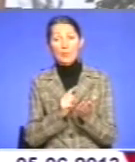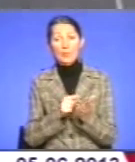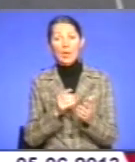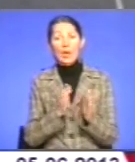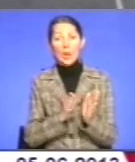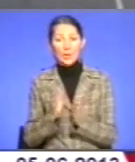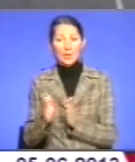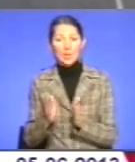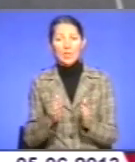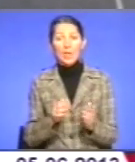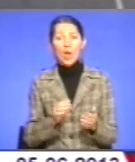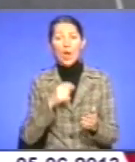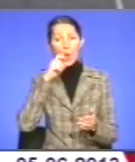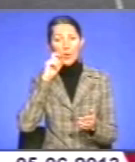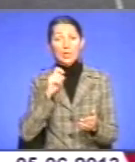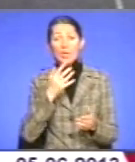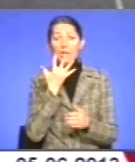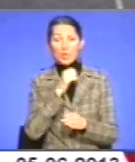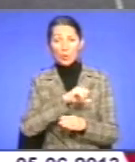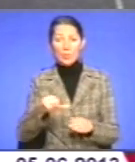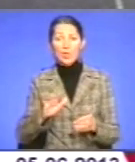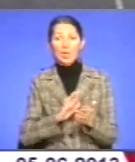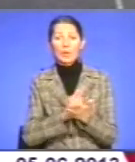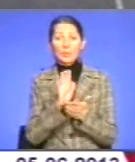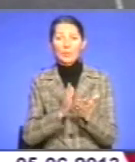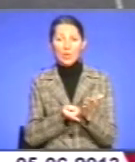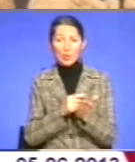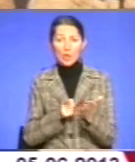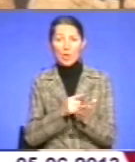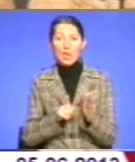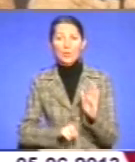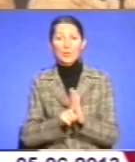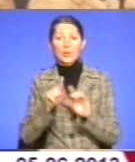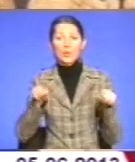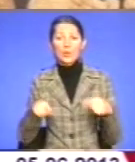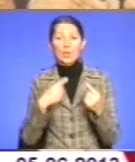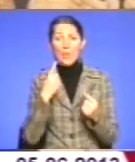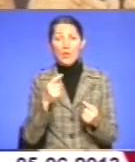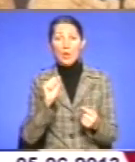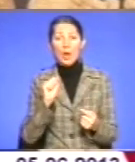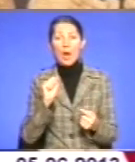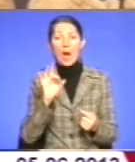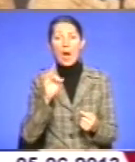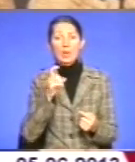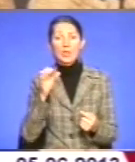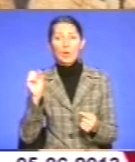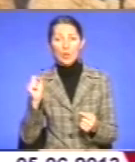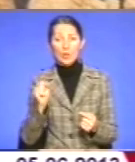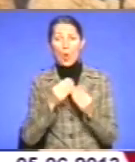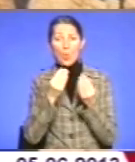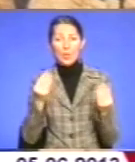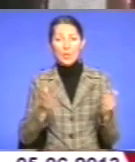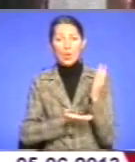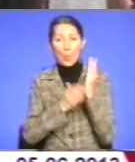і зарубіжних виданнях. Він розпочав створення першого археологічного музею-парку в Чернелеві Руському Тернопільського